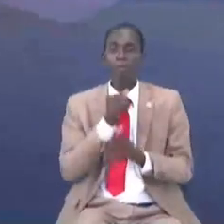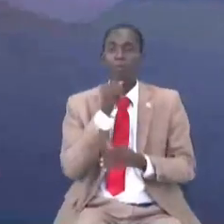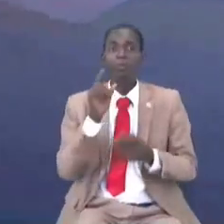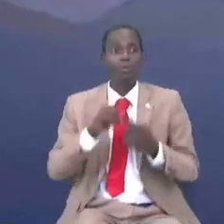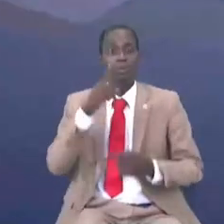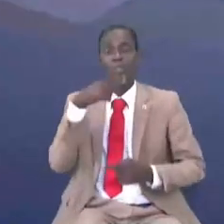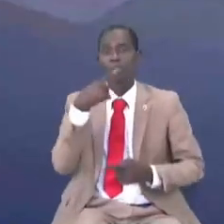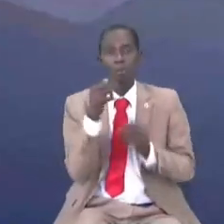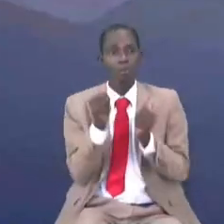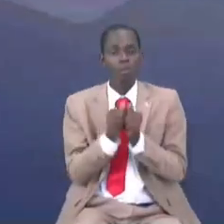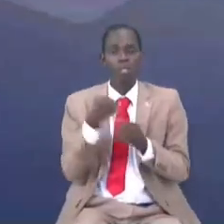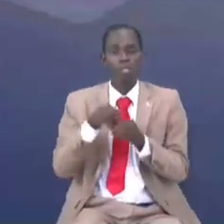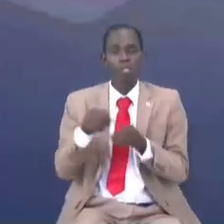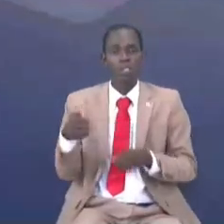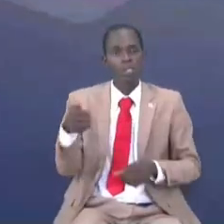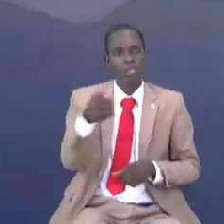pour père. »